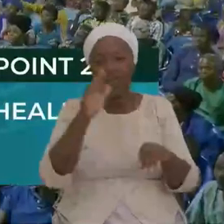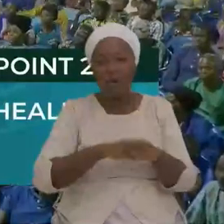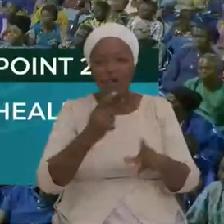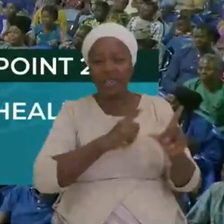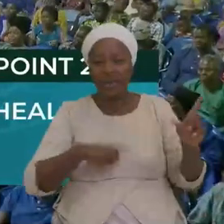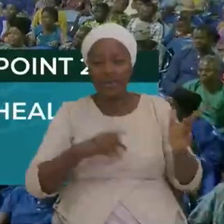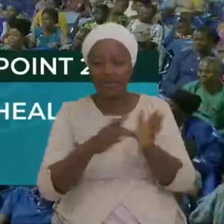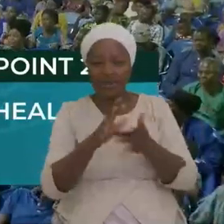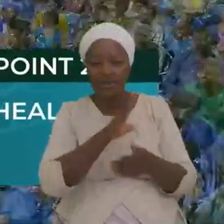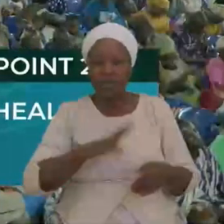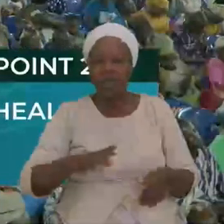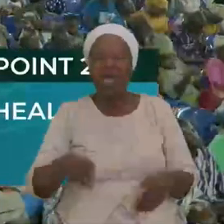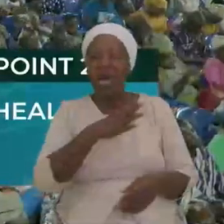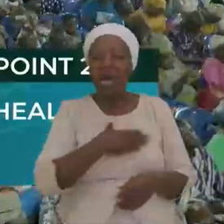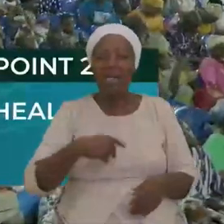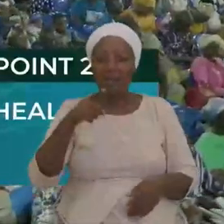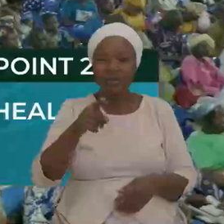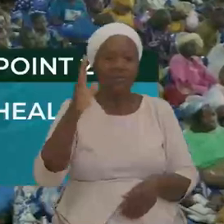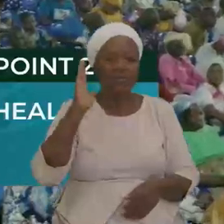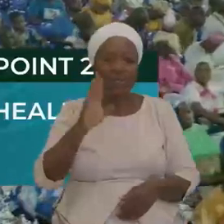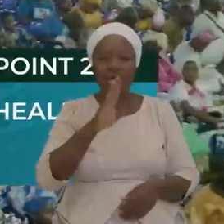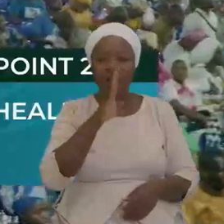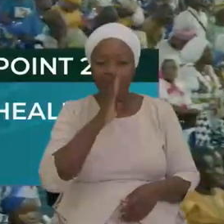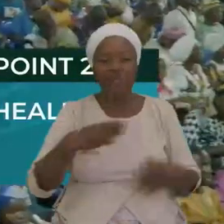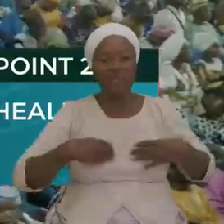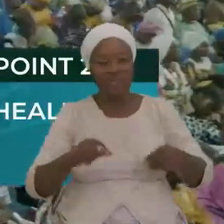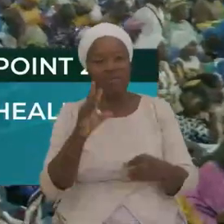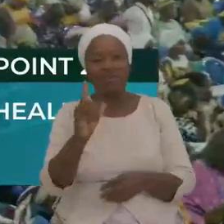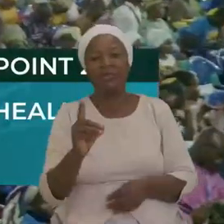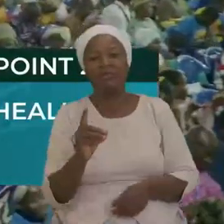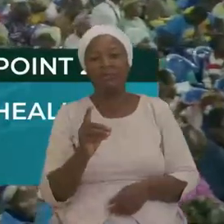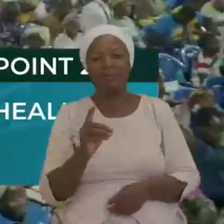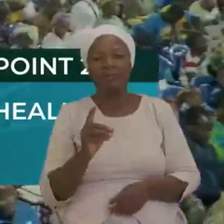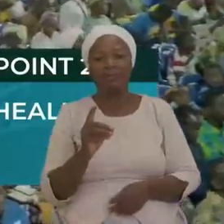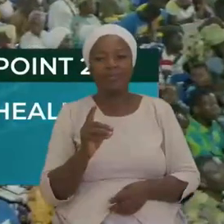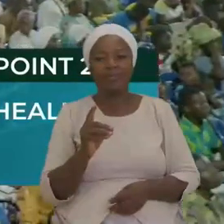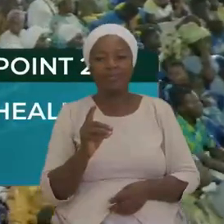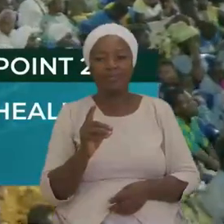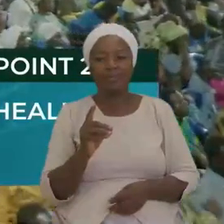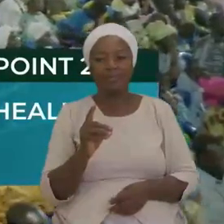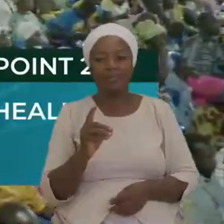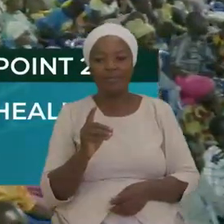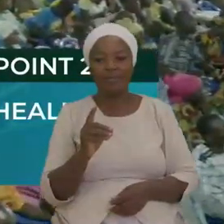Crois au Seigneur Jésus-Christ et tu seras guéri.